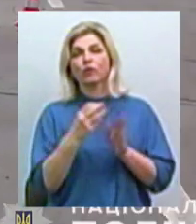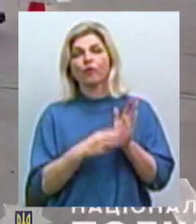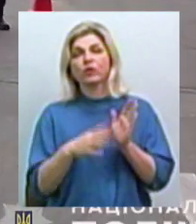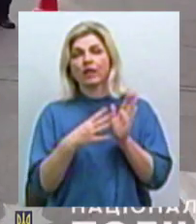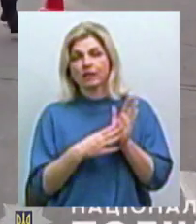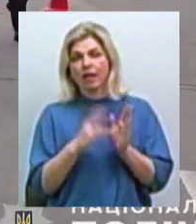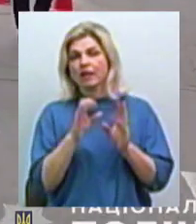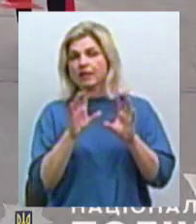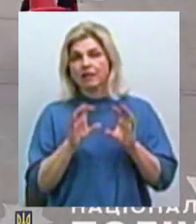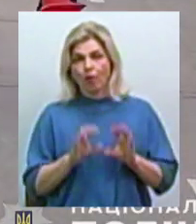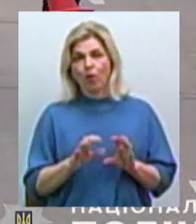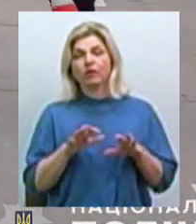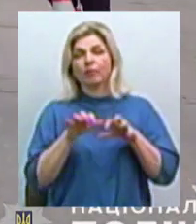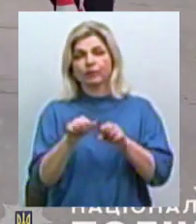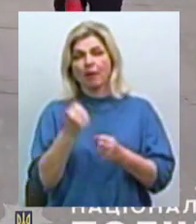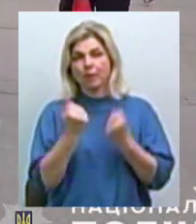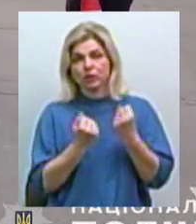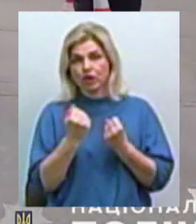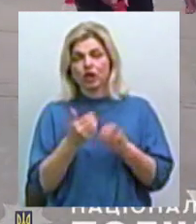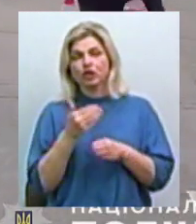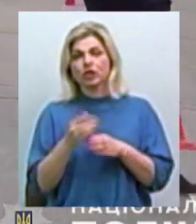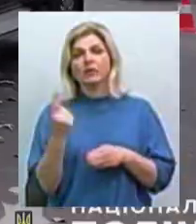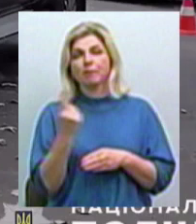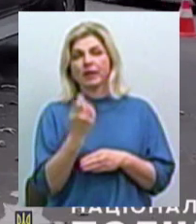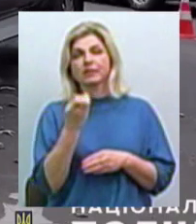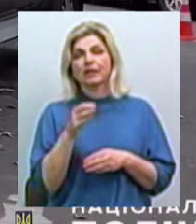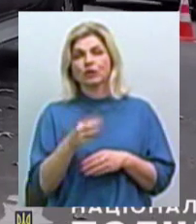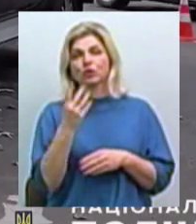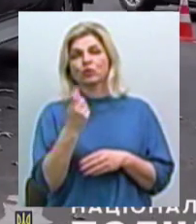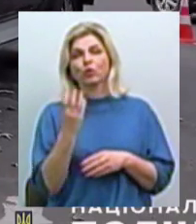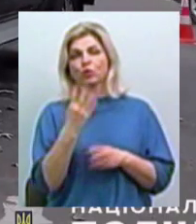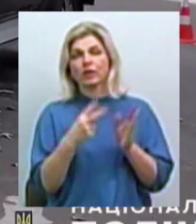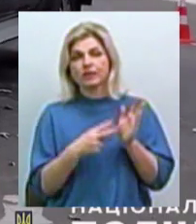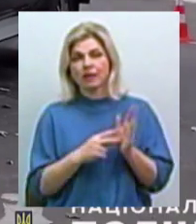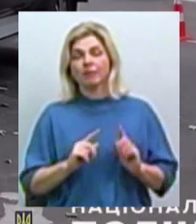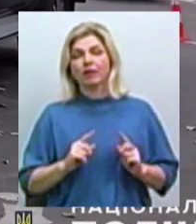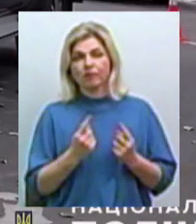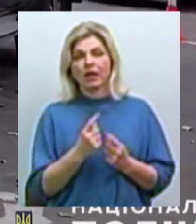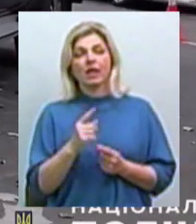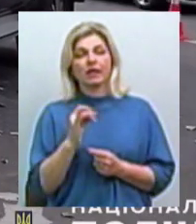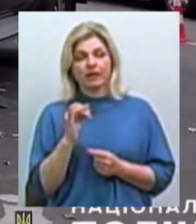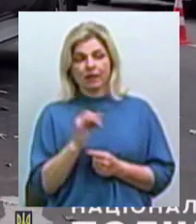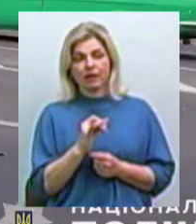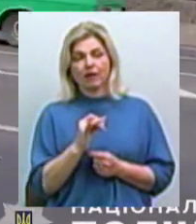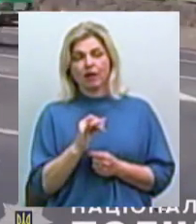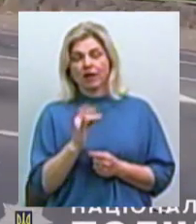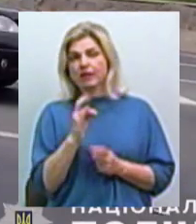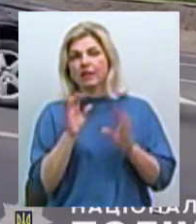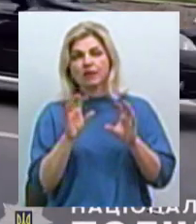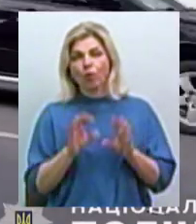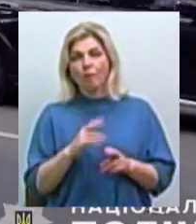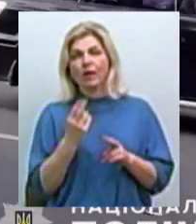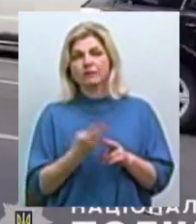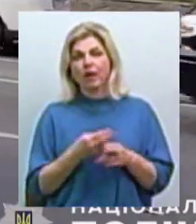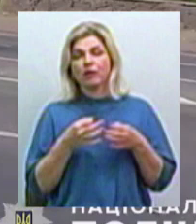незаконне заволодіння транспортним засобом, частина 1 статті 147 захоплення заручників. Частина 2 статті 146 – незаконне позбавлення